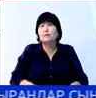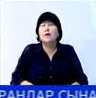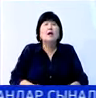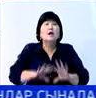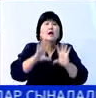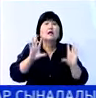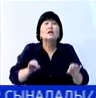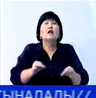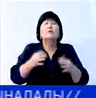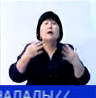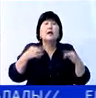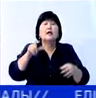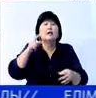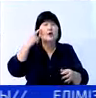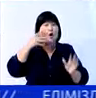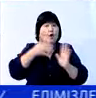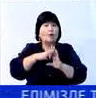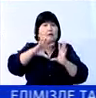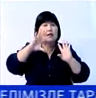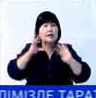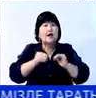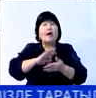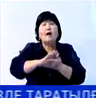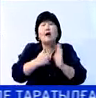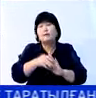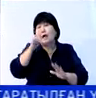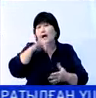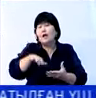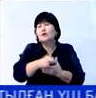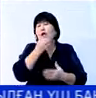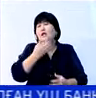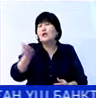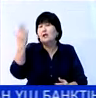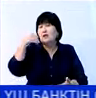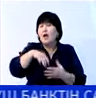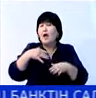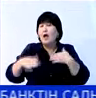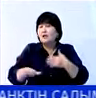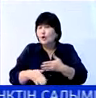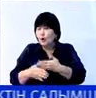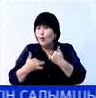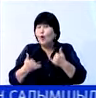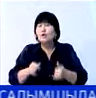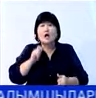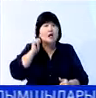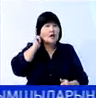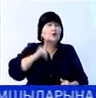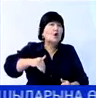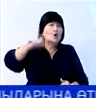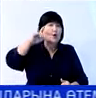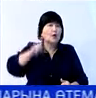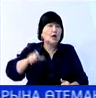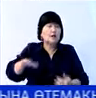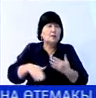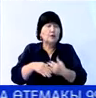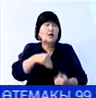Жалпы еріктілер жаңа ұғым ретінде қалыптасқанмен бұл нәрсе қазақ қоғамында ертеден болған. Әлсізге қол ұшын созу, жасы үлкен адамға көмектесу,